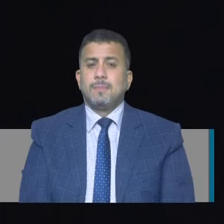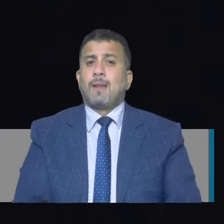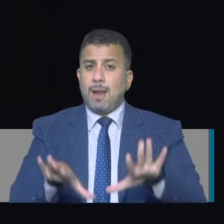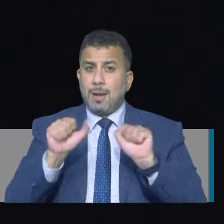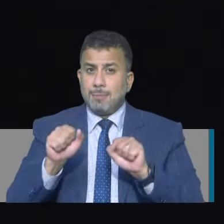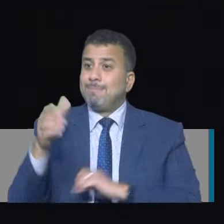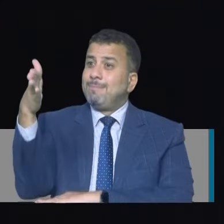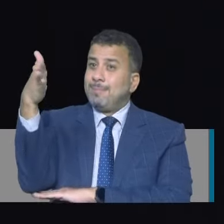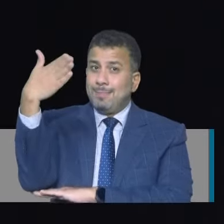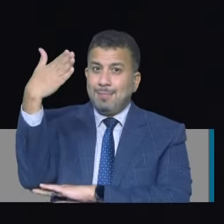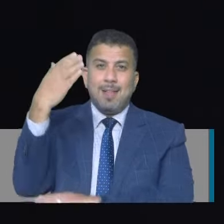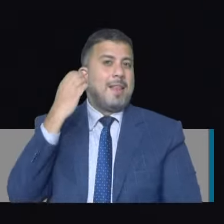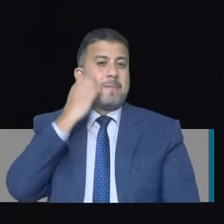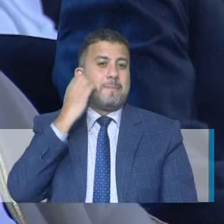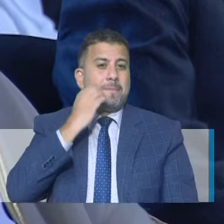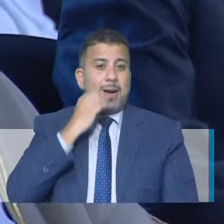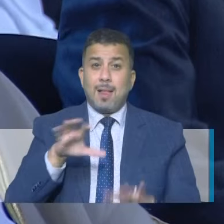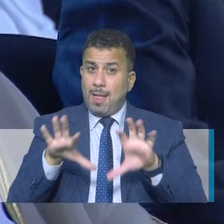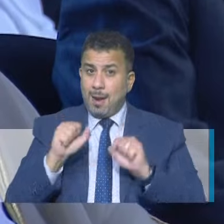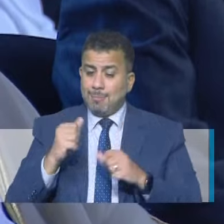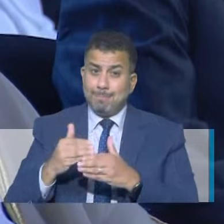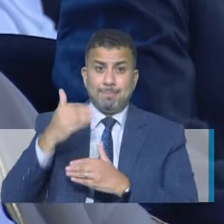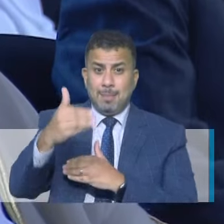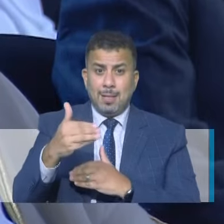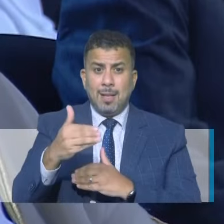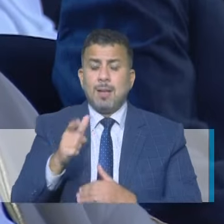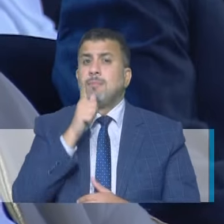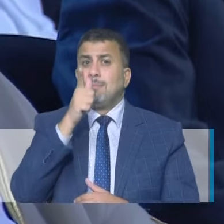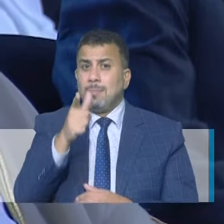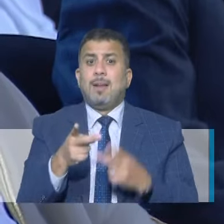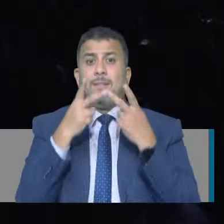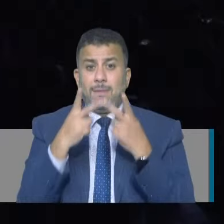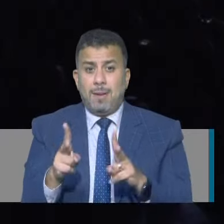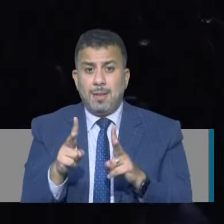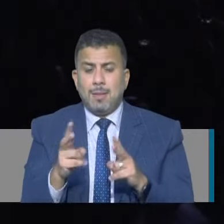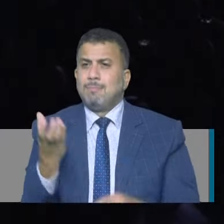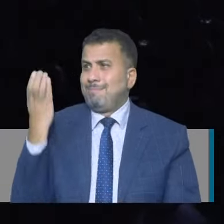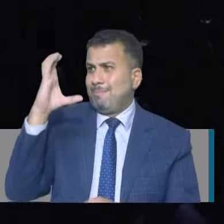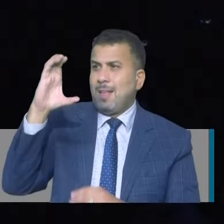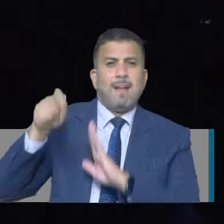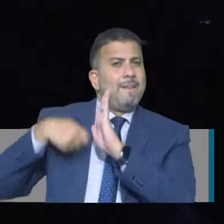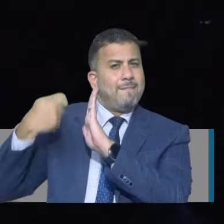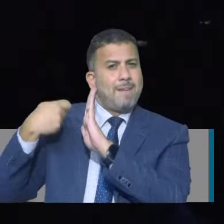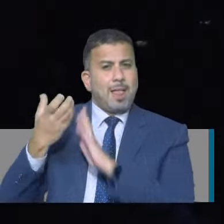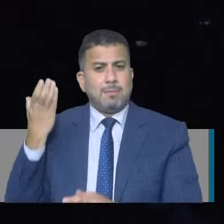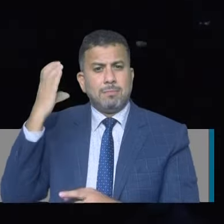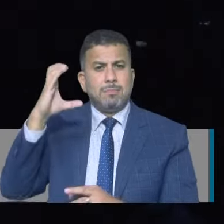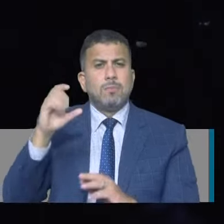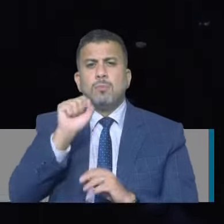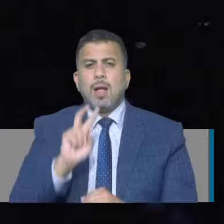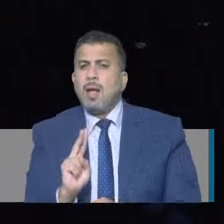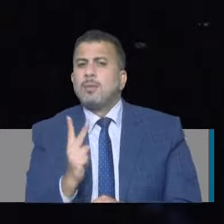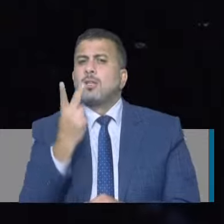عقب السلام الوطني لدوله الامارات العربيه المتحده استهل الحفل بعرض ماده فيلميه تناولت